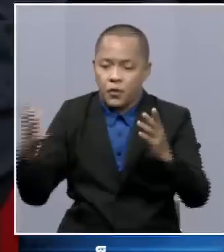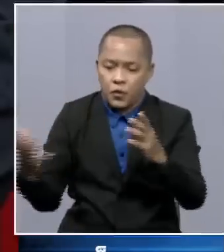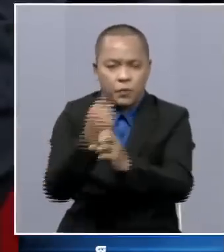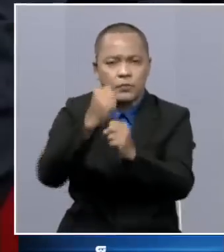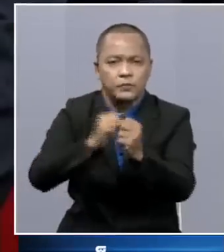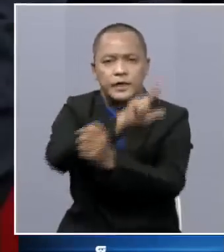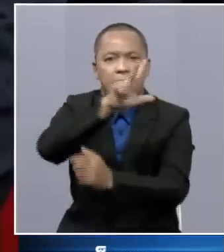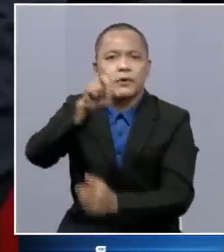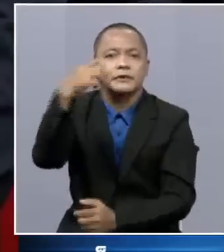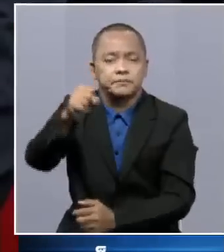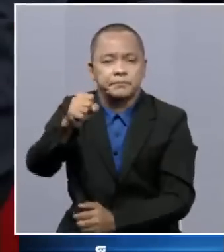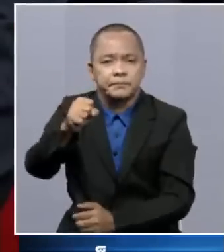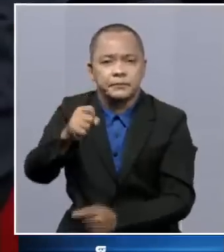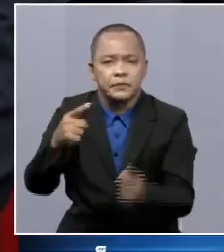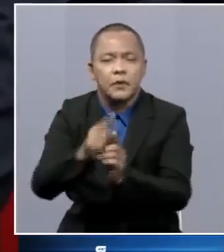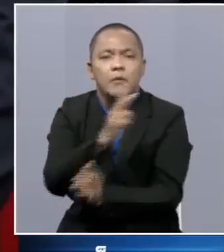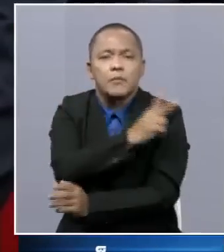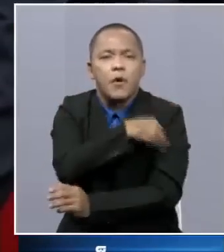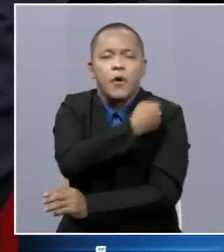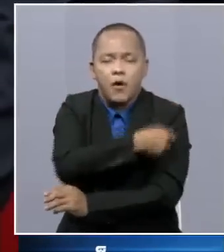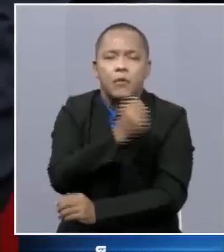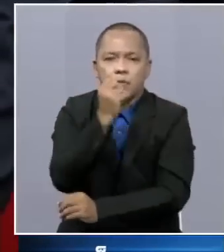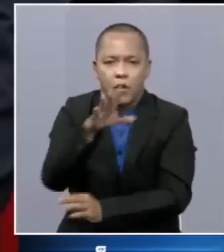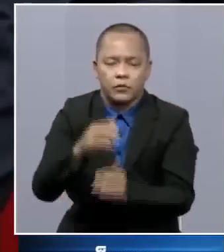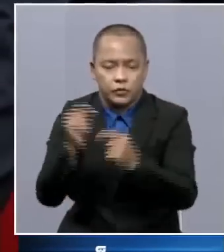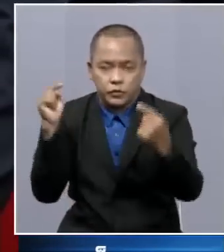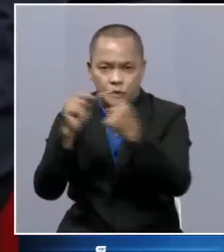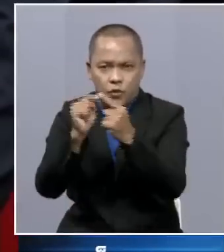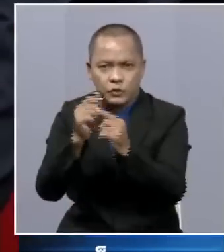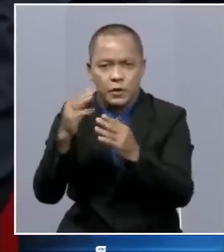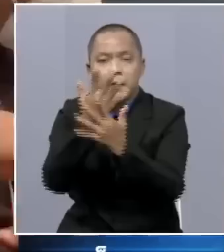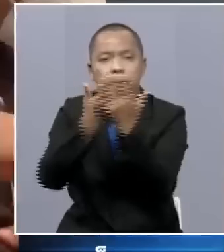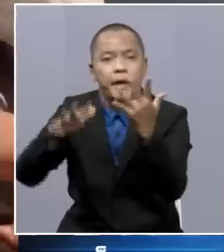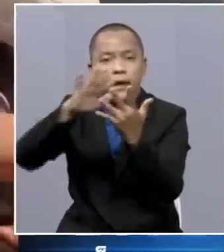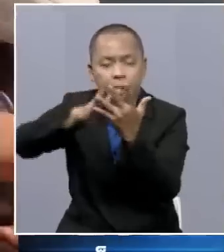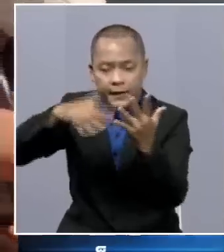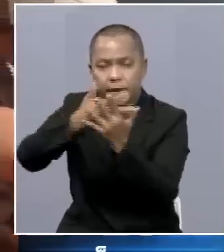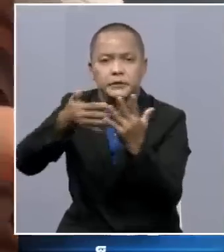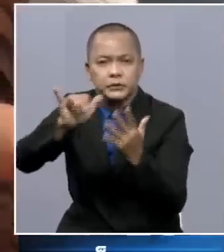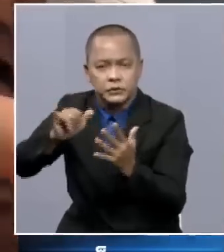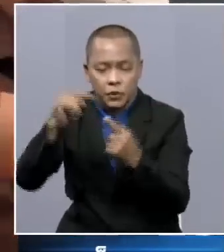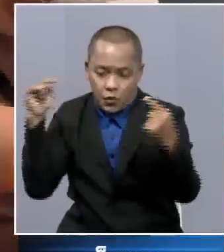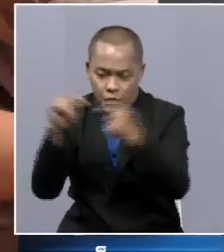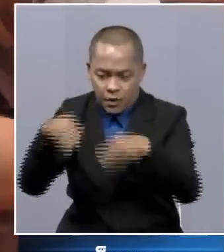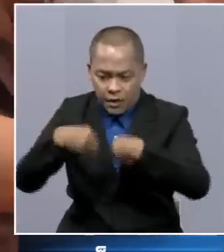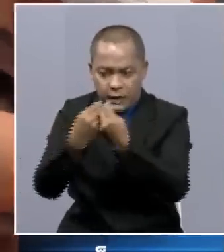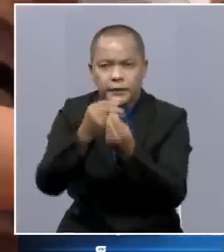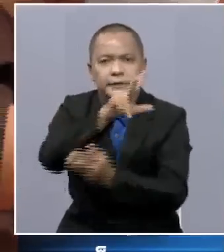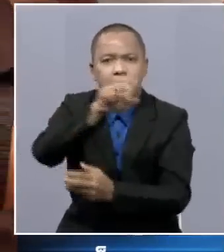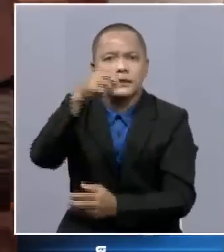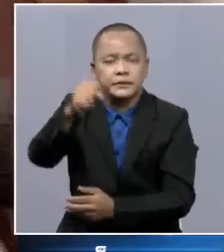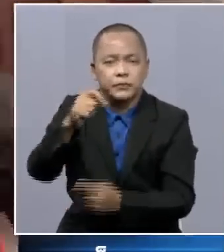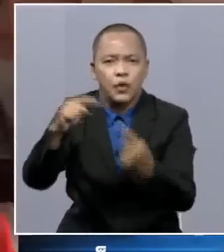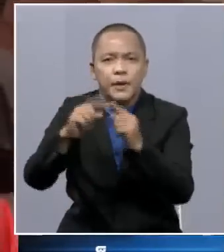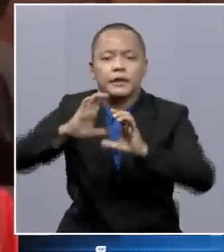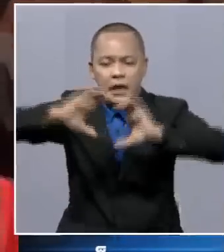ให้ได้310เสียงอะค่ะคุณหมอชนน่านบอกว่านี่เป็นการตั้งเป้าหมายเชิงยุทธศาสตร์นะคะที่เราต้องมุ่งมั่นเพราะว่า310เสียงเนี่ย